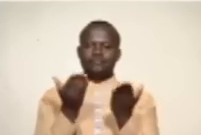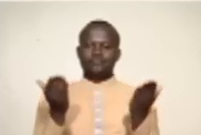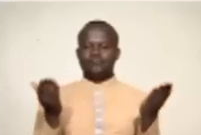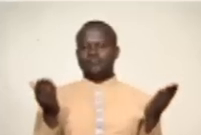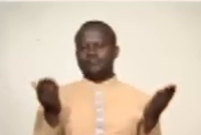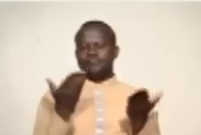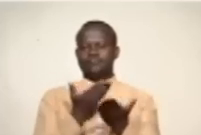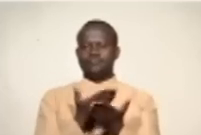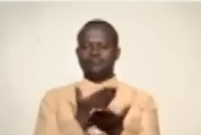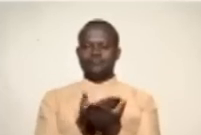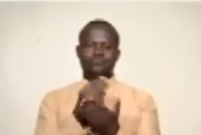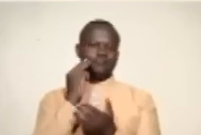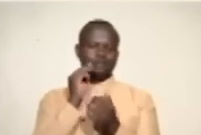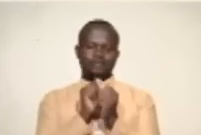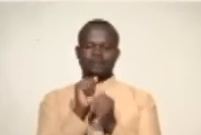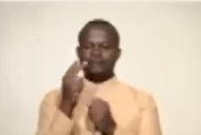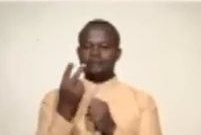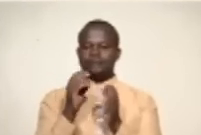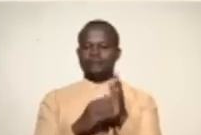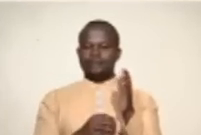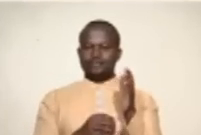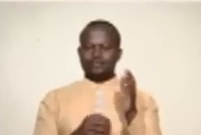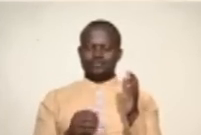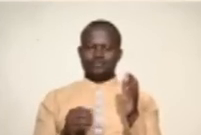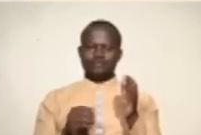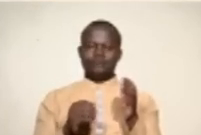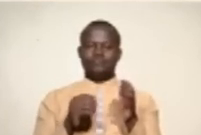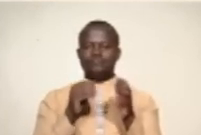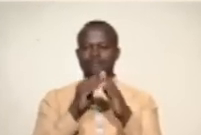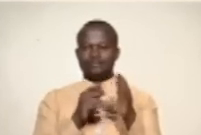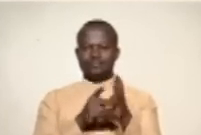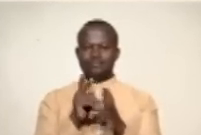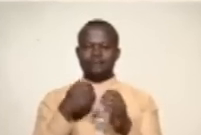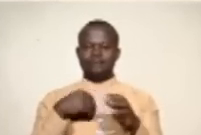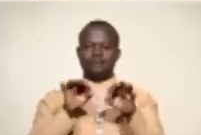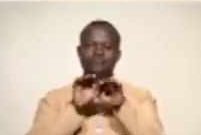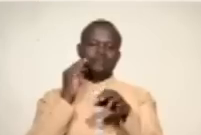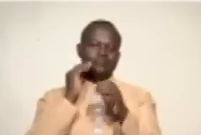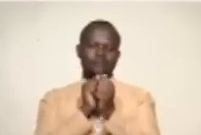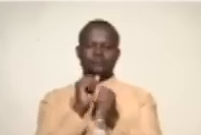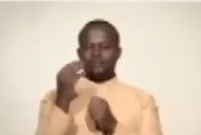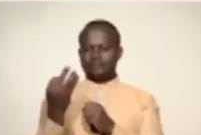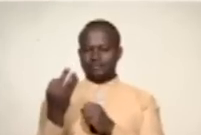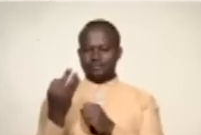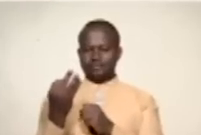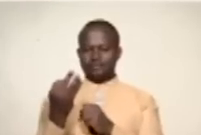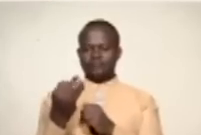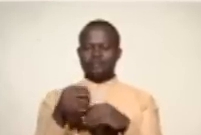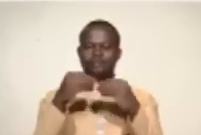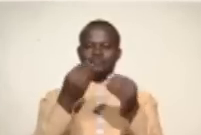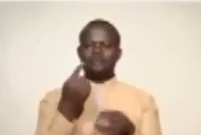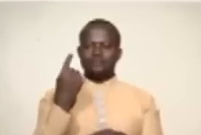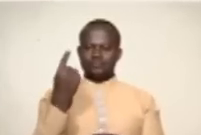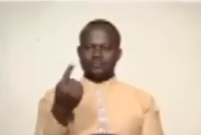Natse miliyoni 12 n'igice, inzu naguze ifite agaciro ka miliyoni 16 nitangiye imwe,